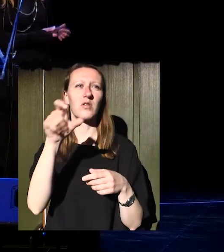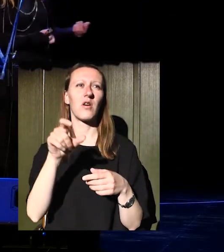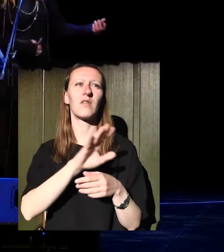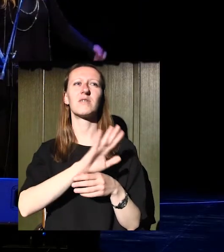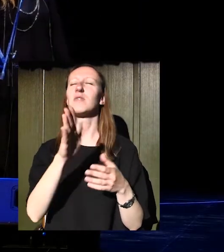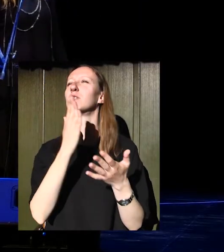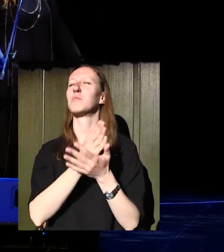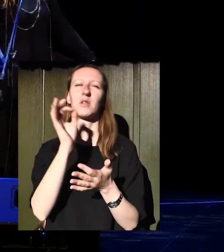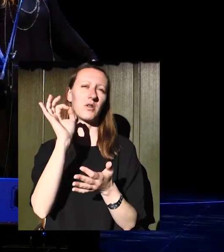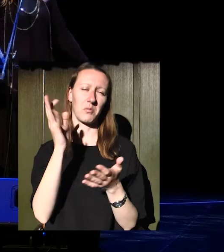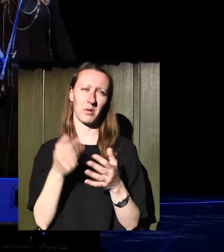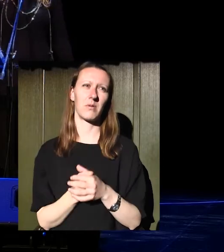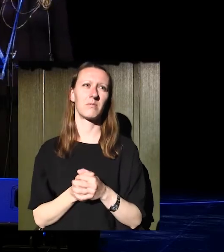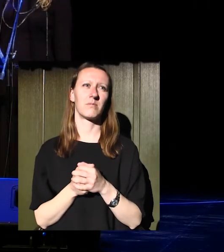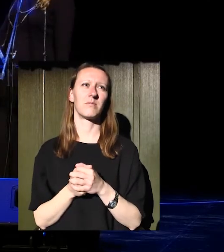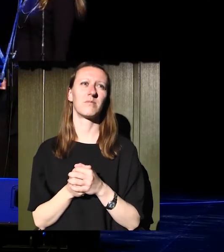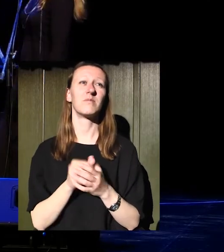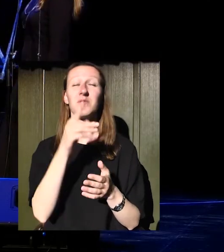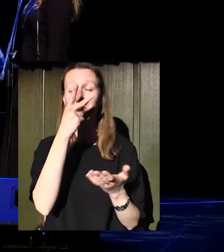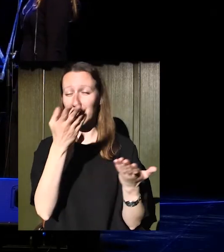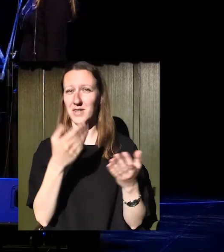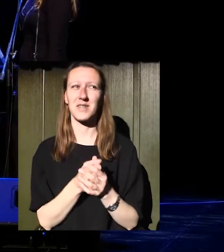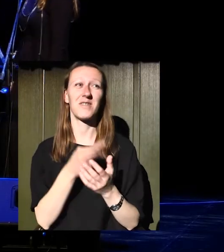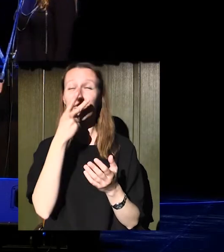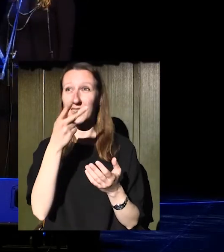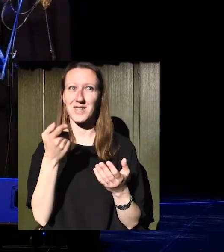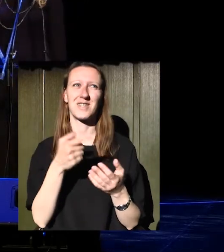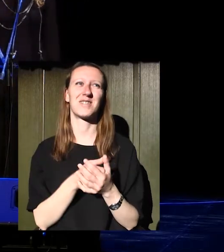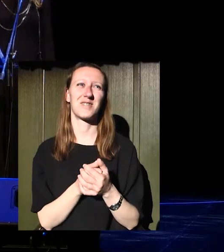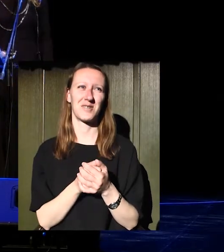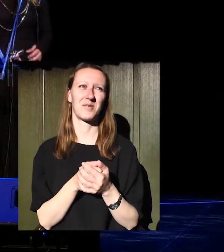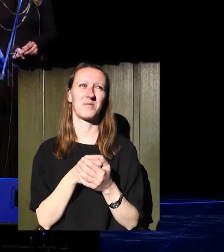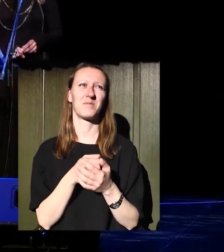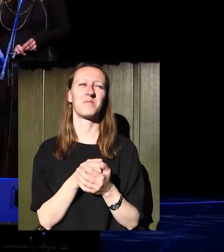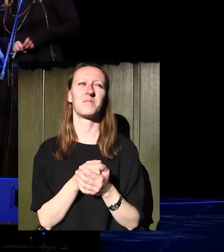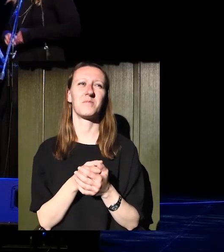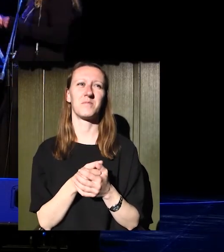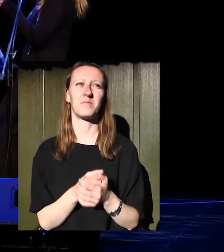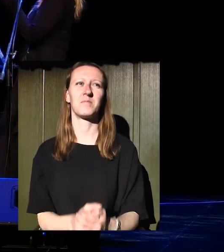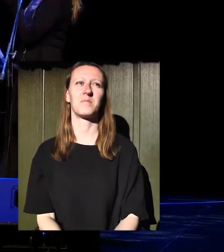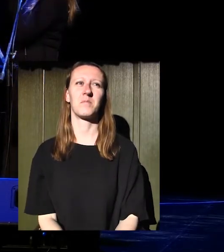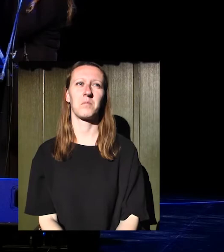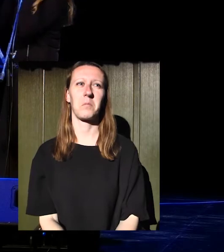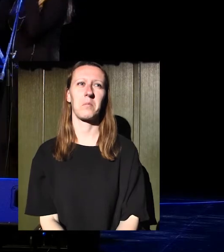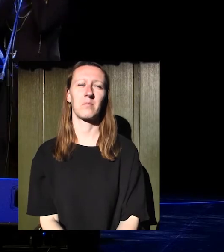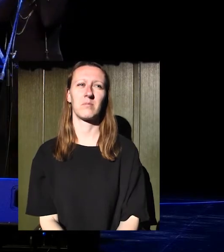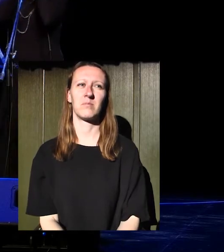chiama Tutto sarà buon. Ti ga visto? Visto zece. To sam sad dobro čekala.